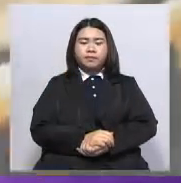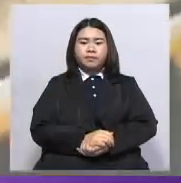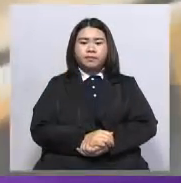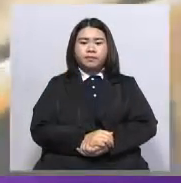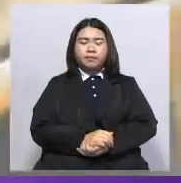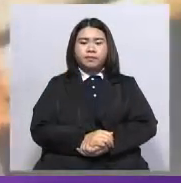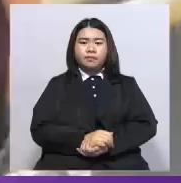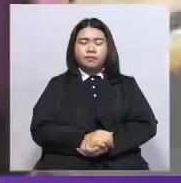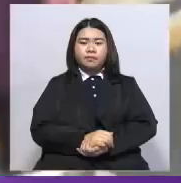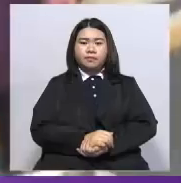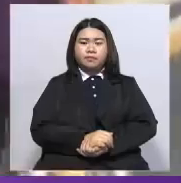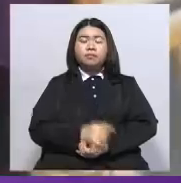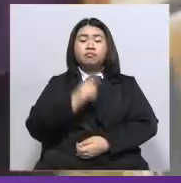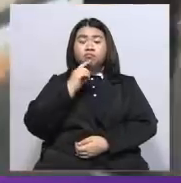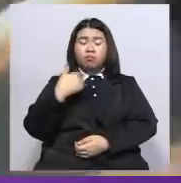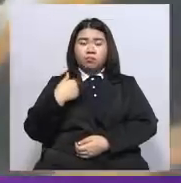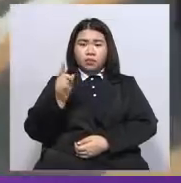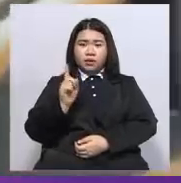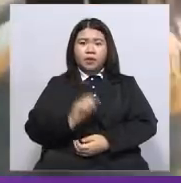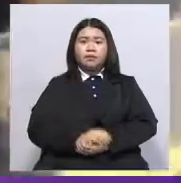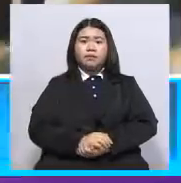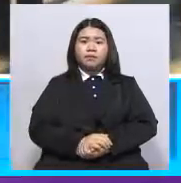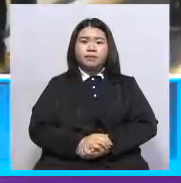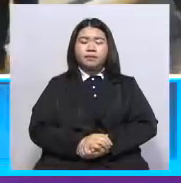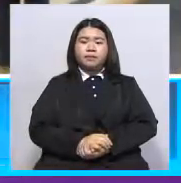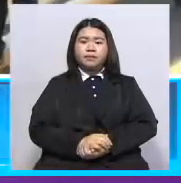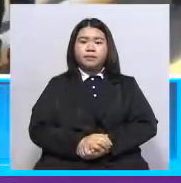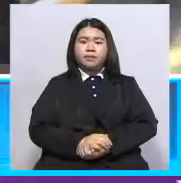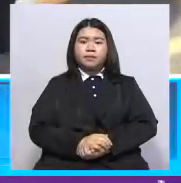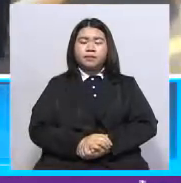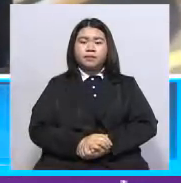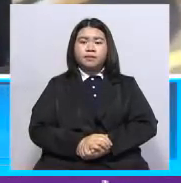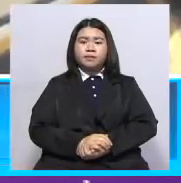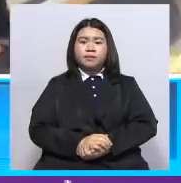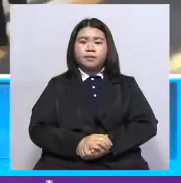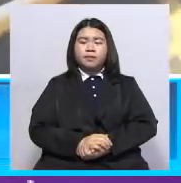้คุณค่ะ คุณเองค่ะคุณเองก็ได้มีการ